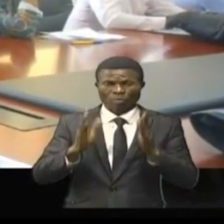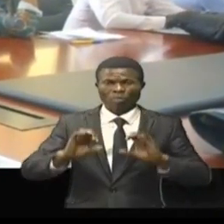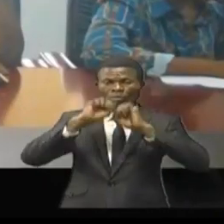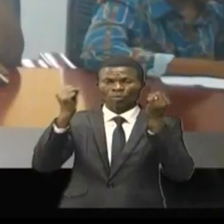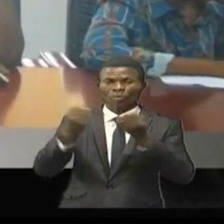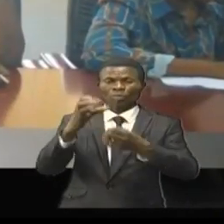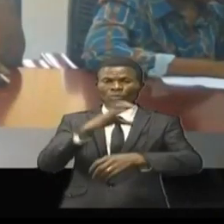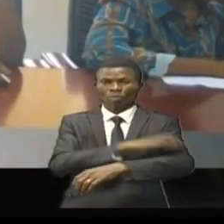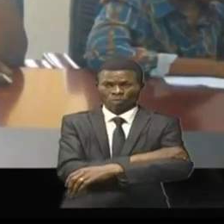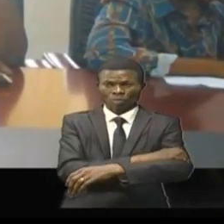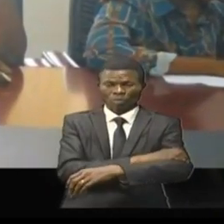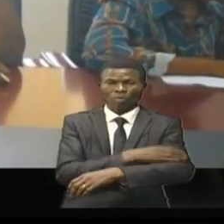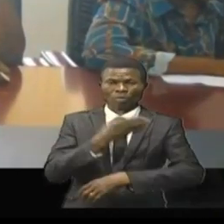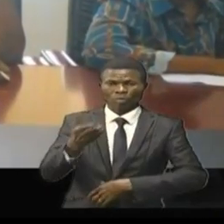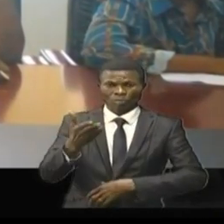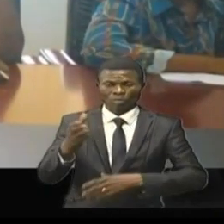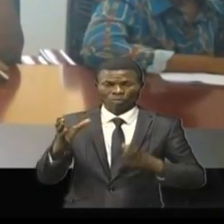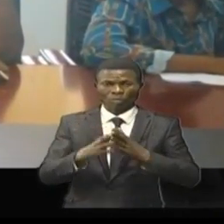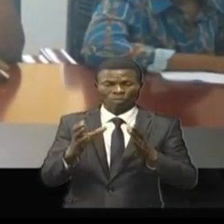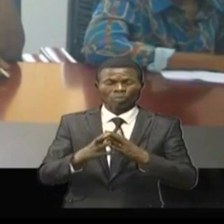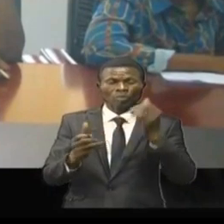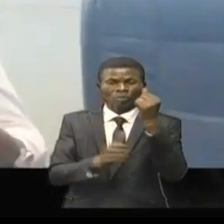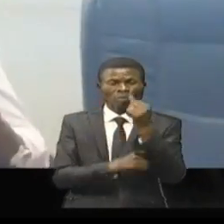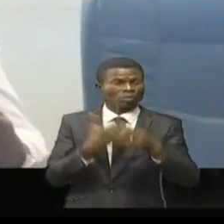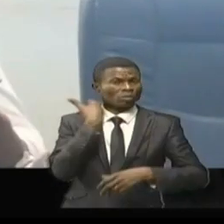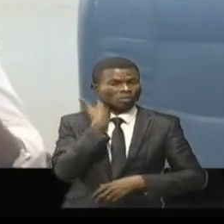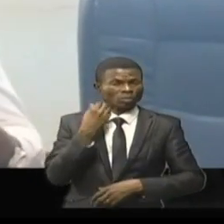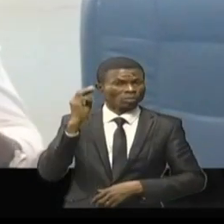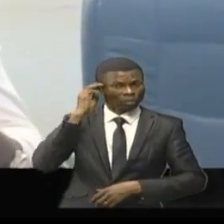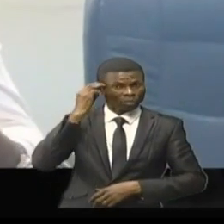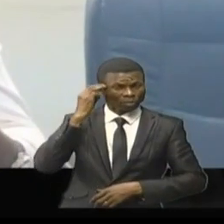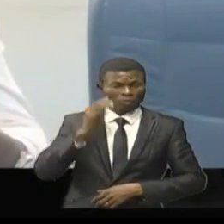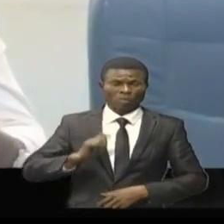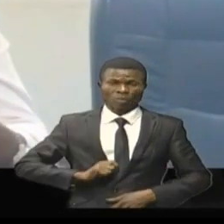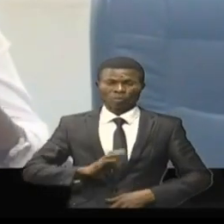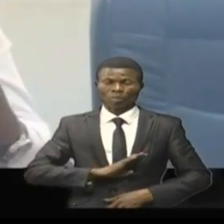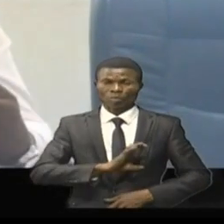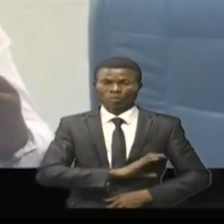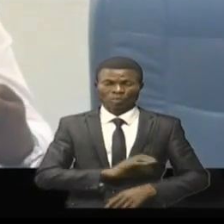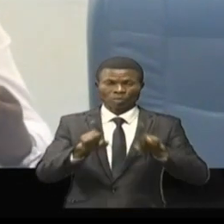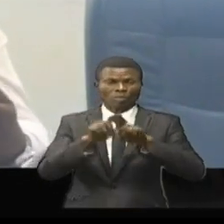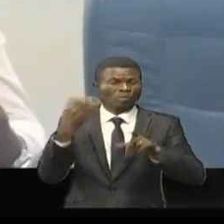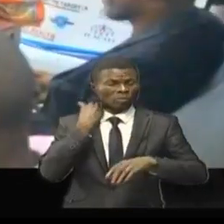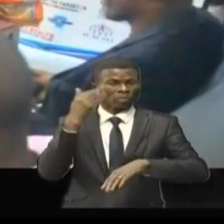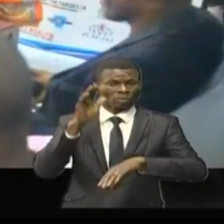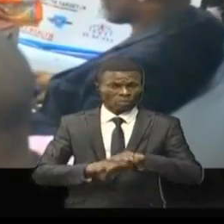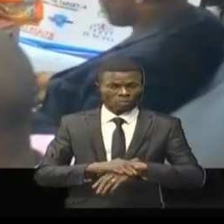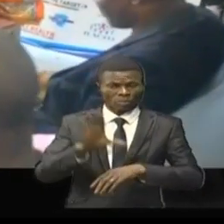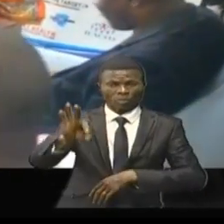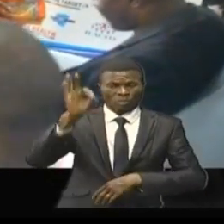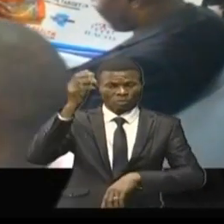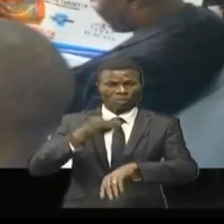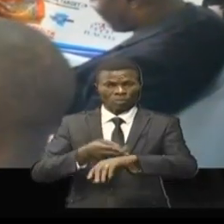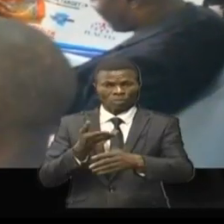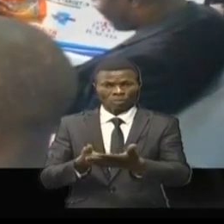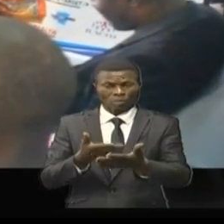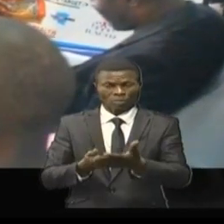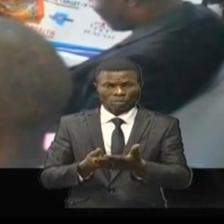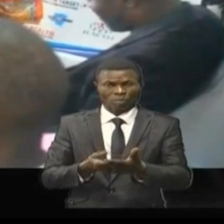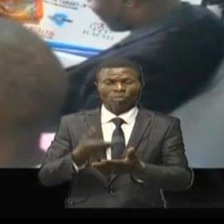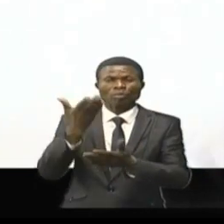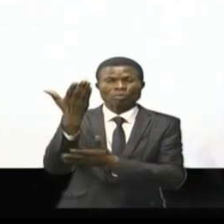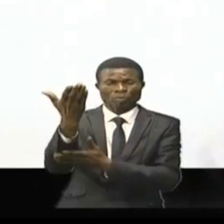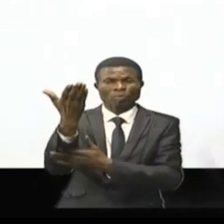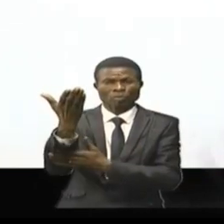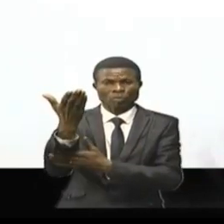les communautés vivantes avec les VIH-SIDA, la tuberculose et le paludisme ont voulu saisir cette opportunité pour faire un